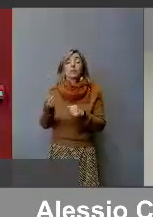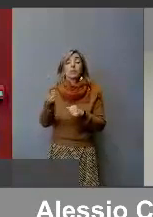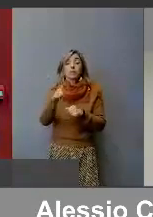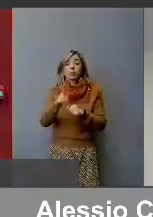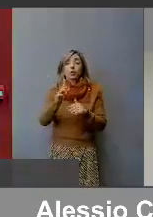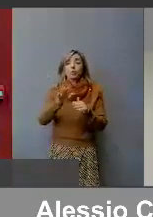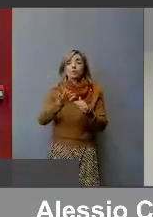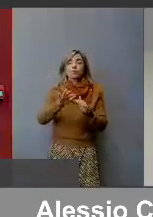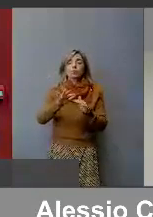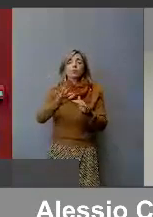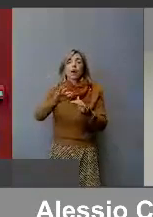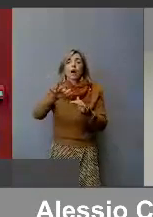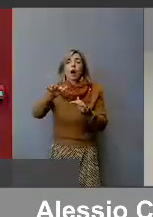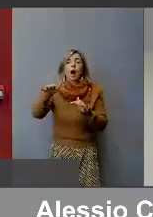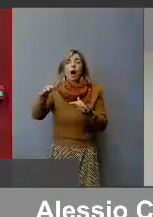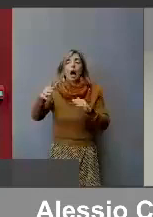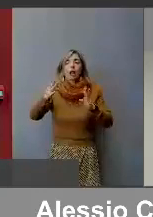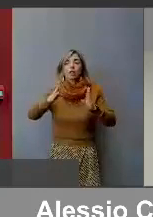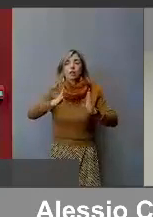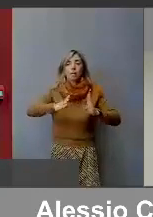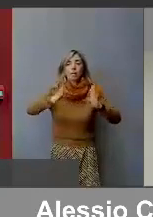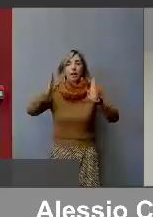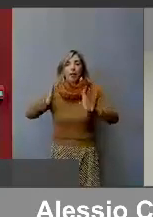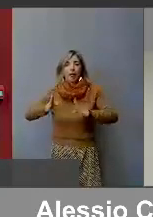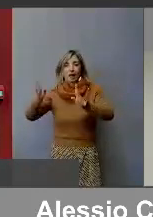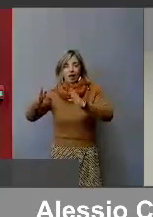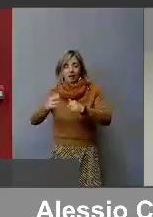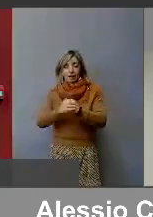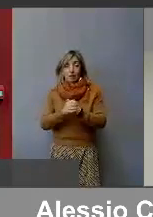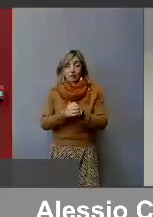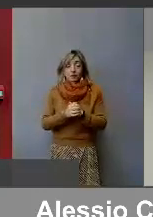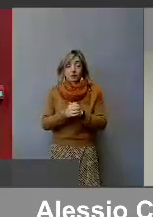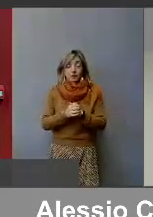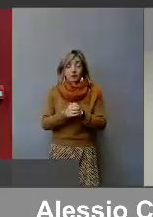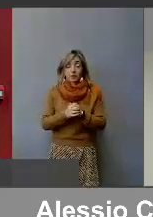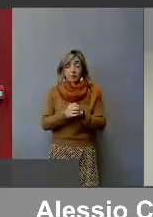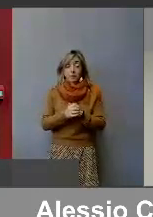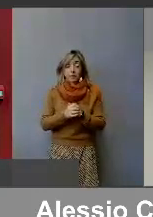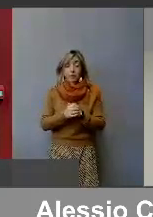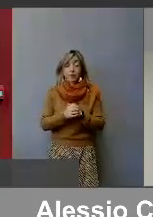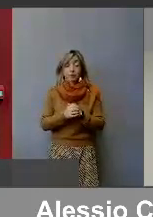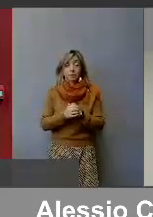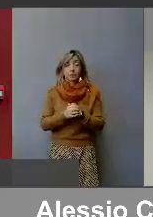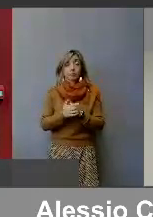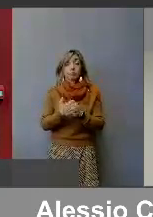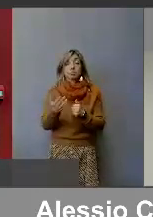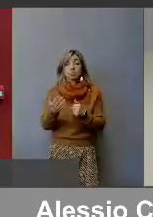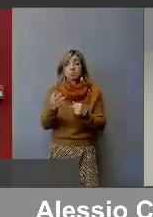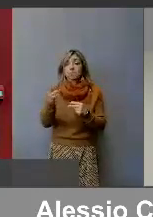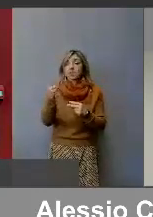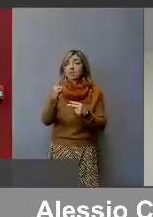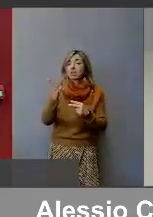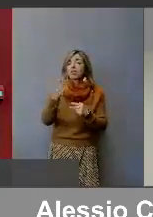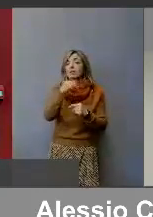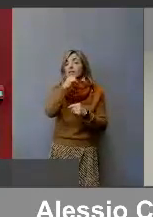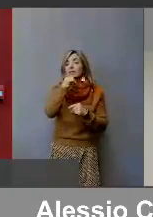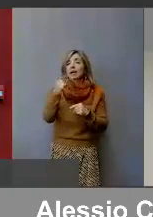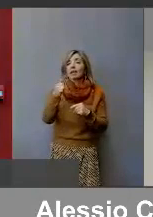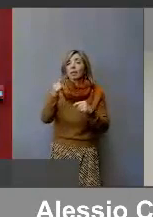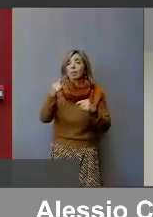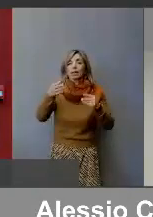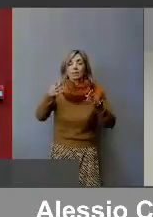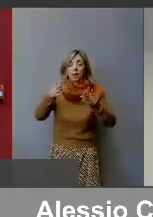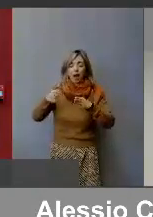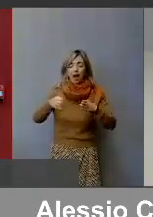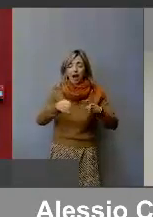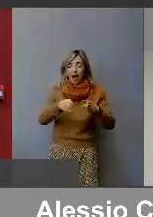e spesso anche utilizzati per lo scavalcamento dei numeri numerevoli corsi